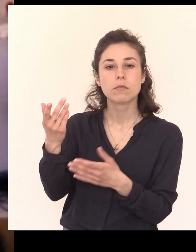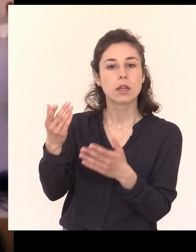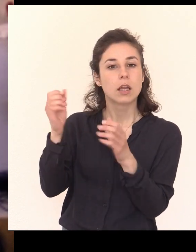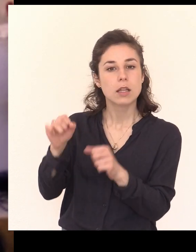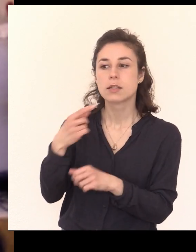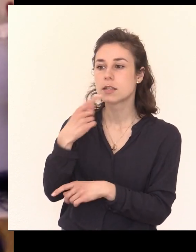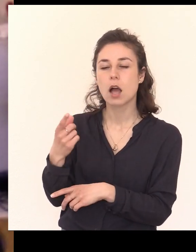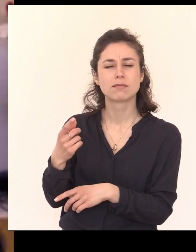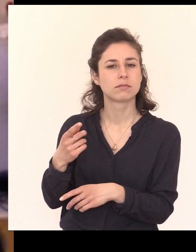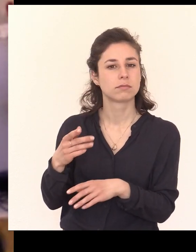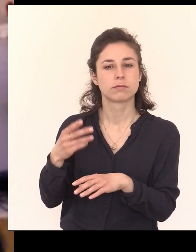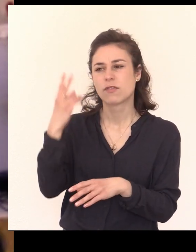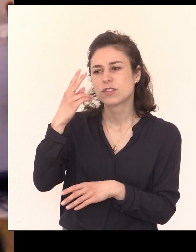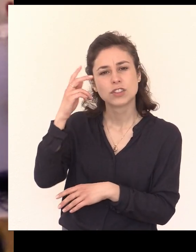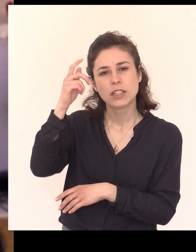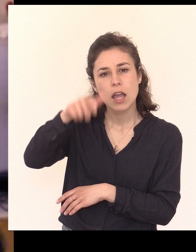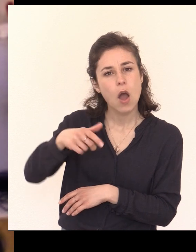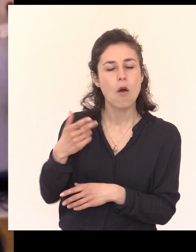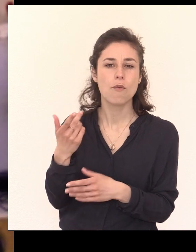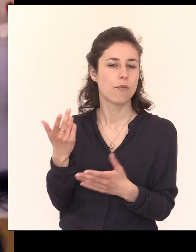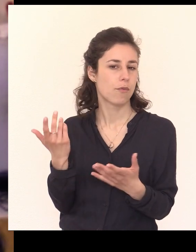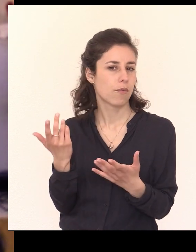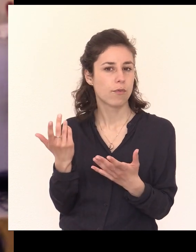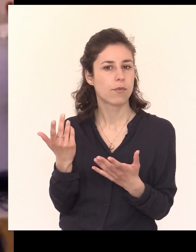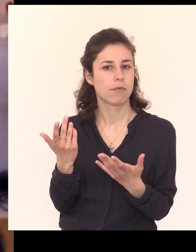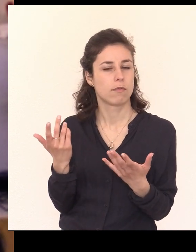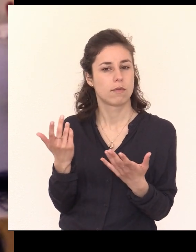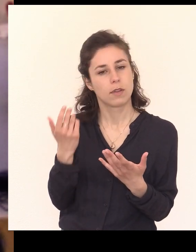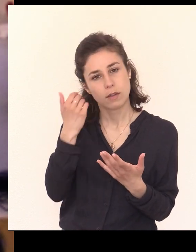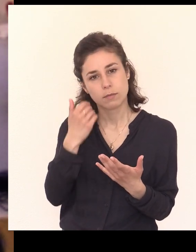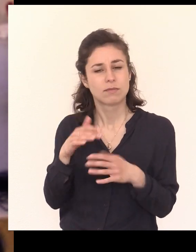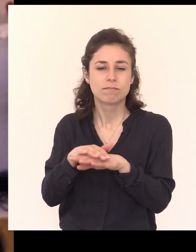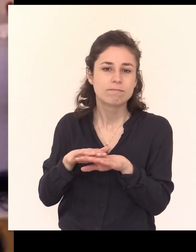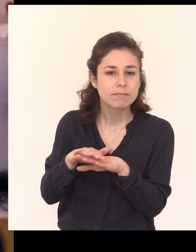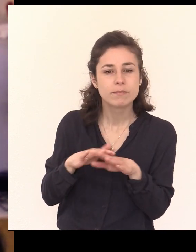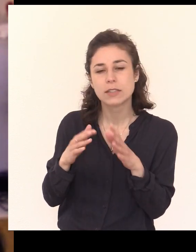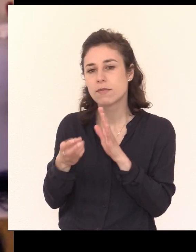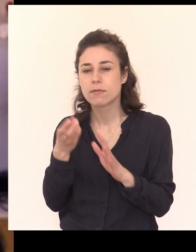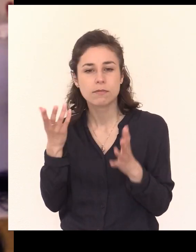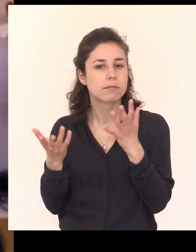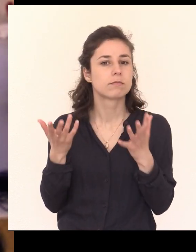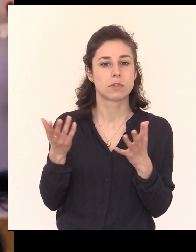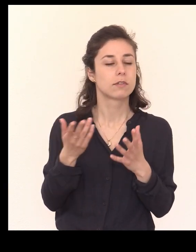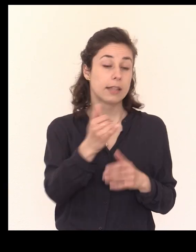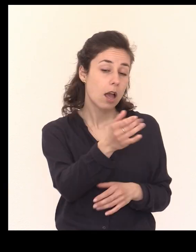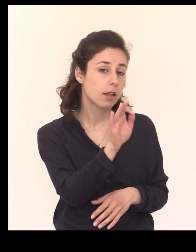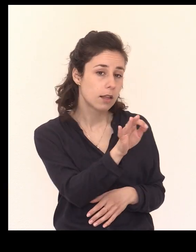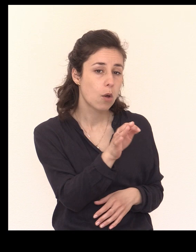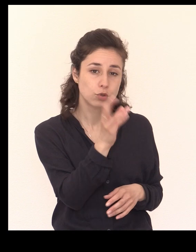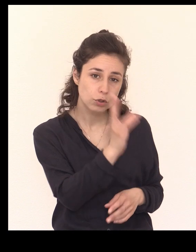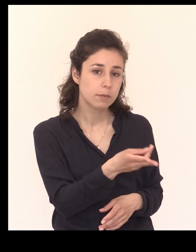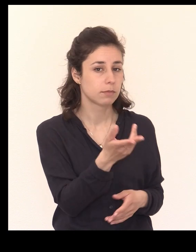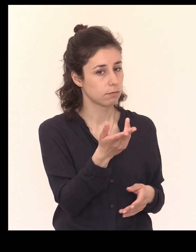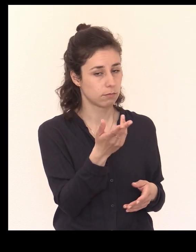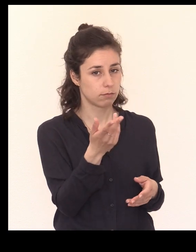können, ich verstehe sie nicht so gut. Tut mir leid, wenn du. Genau das